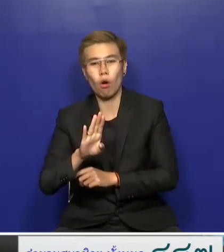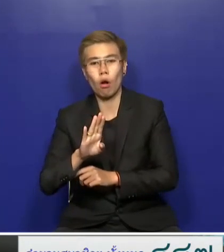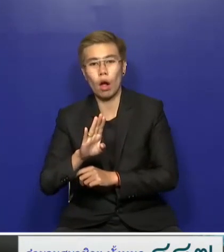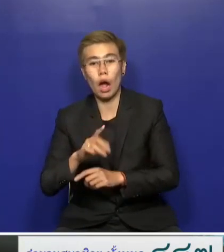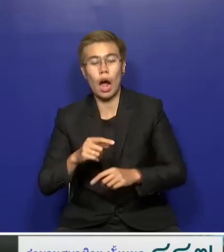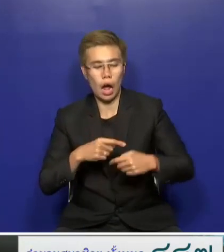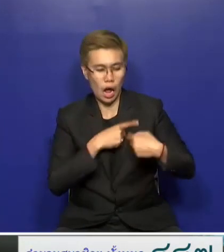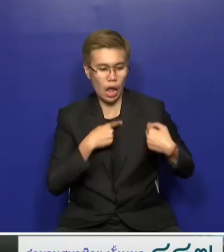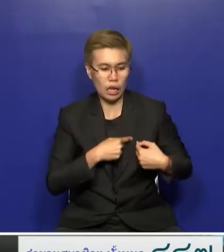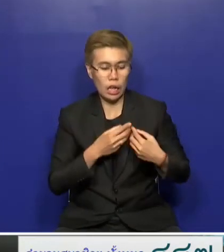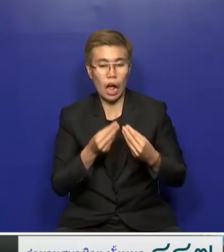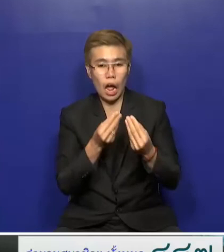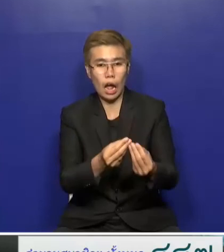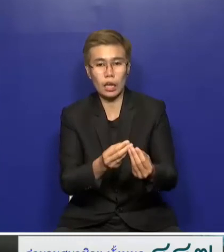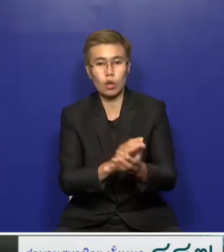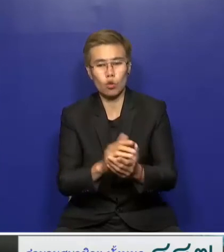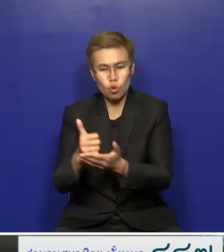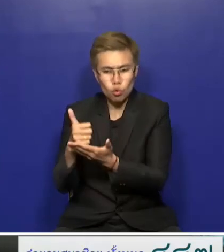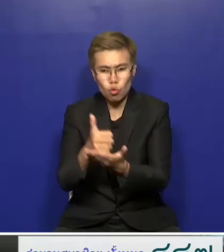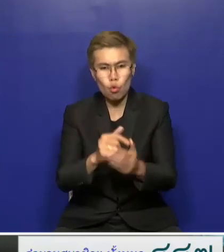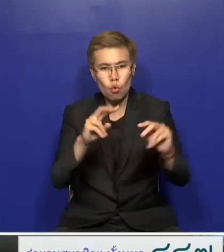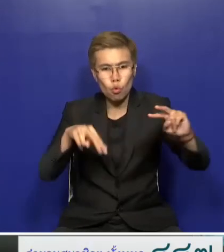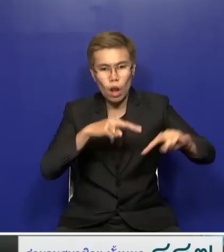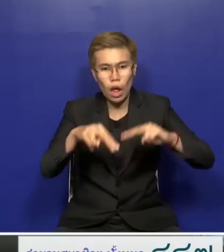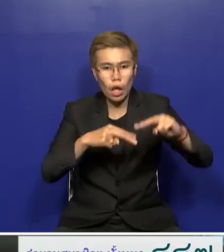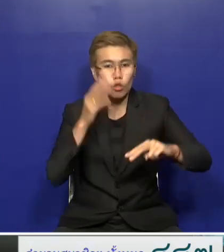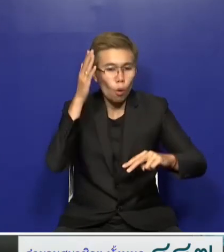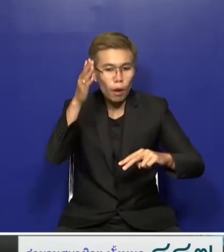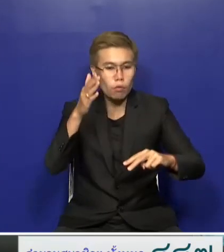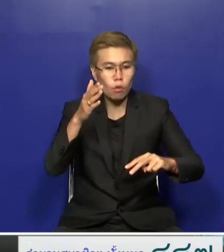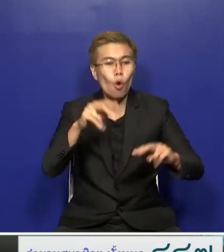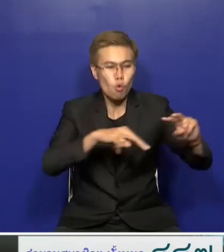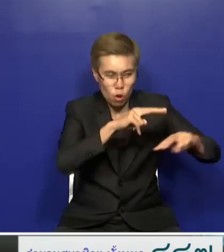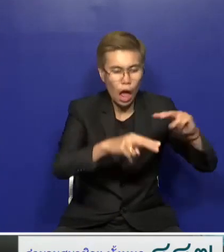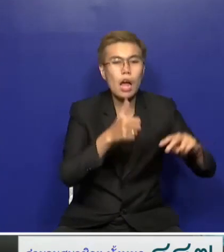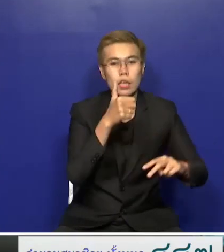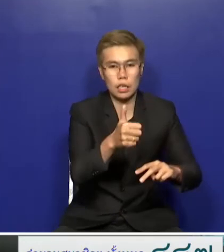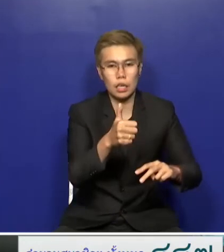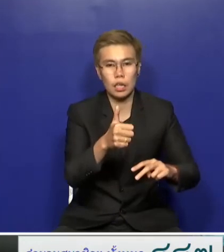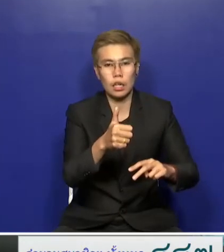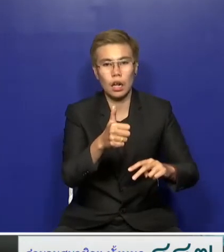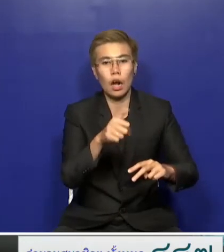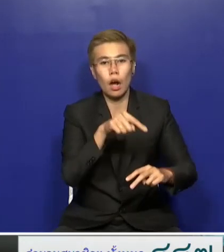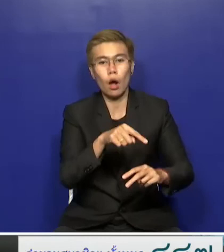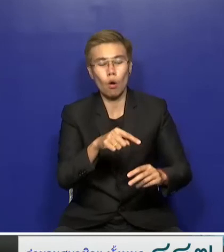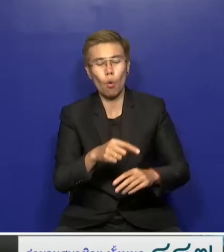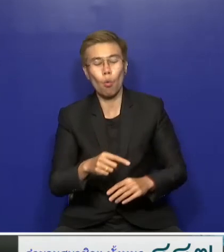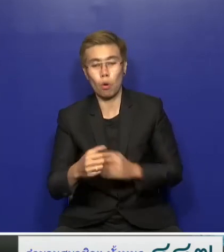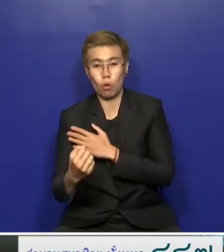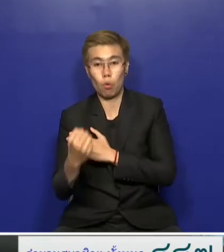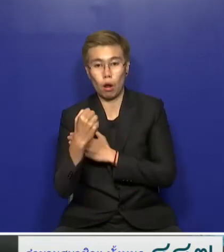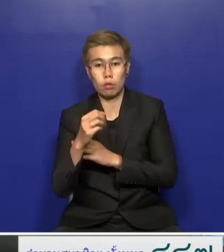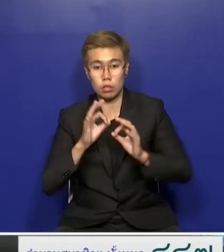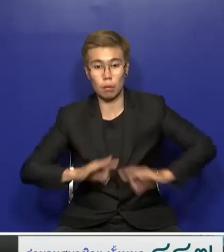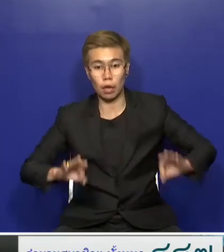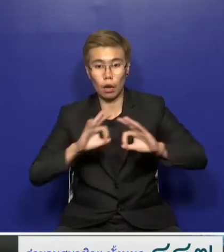จเขาช่วยดูแลเขาเขาจะเป็นหูเป็นตาอย่างดีและเขาจะเป็นกำลังสำคัญหลักในการป้องกันแนวชาย